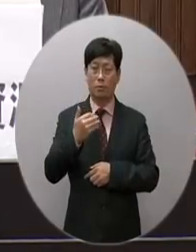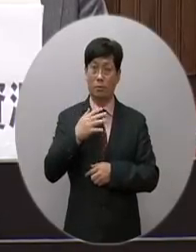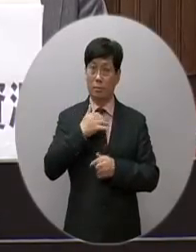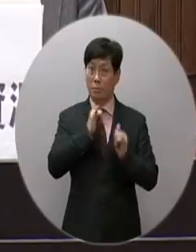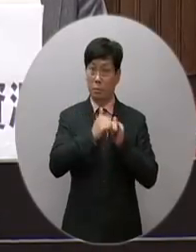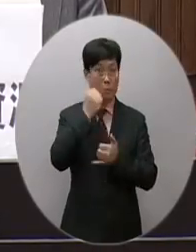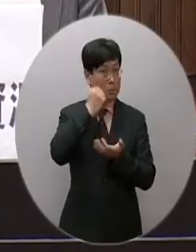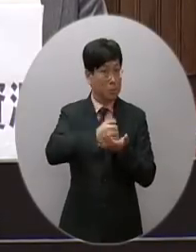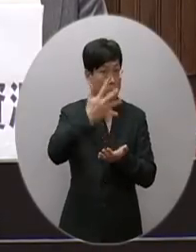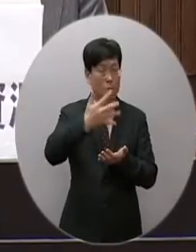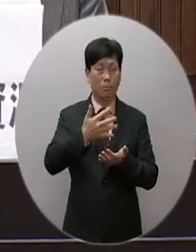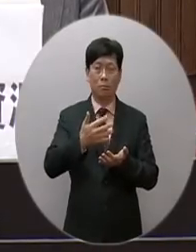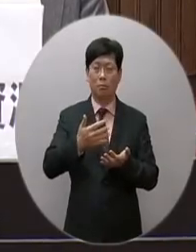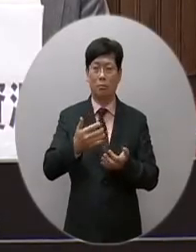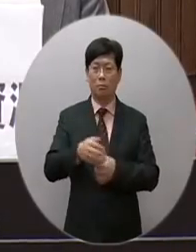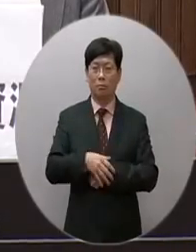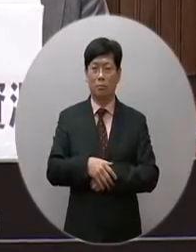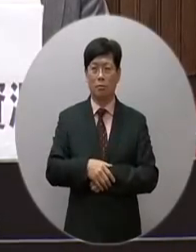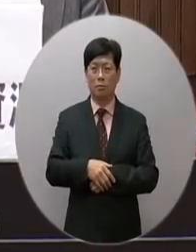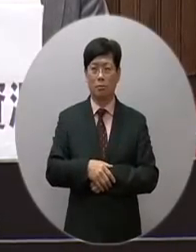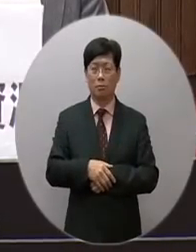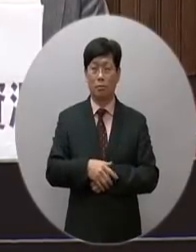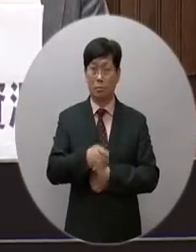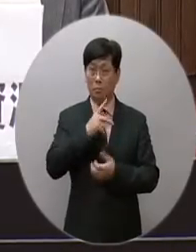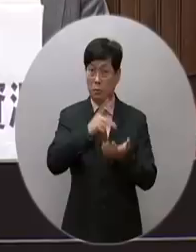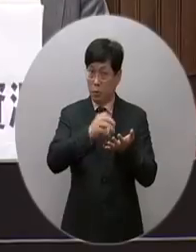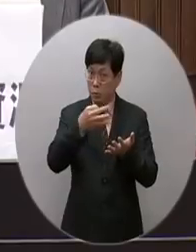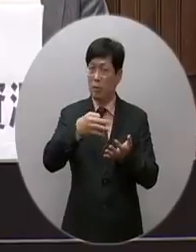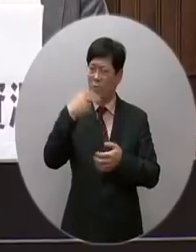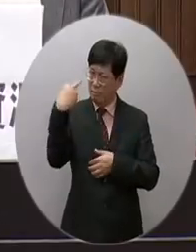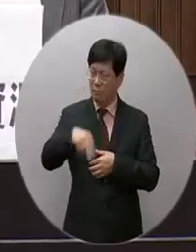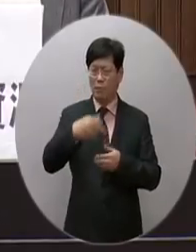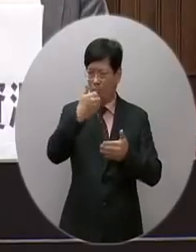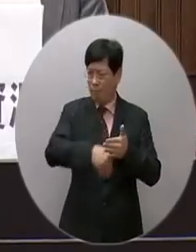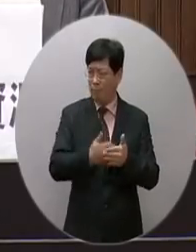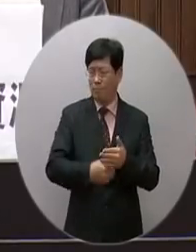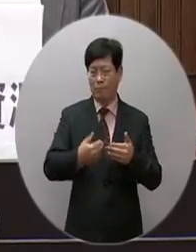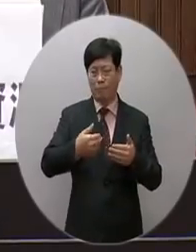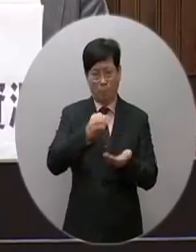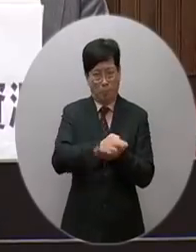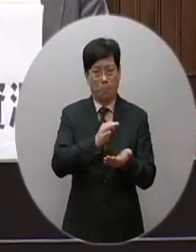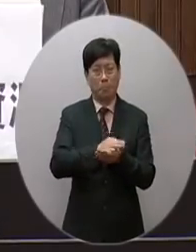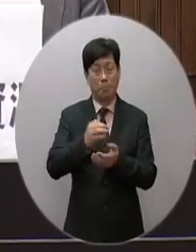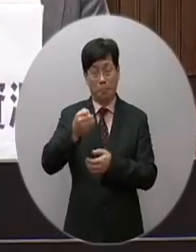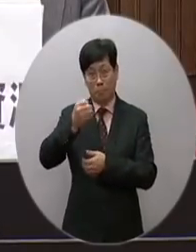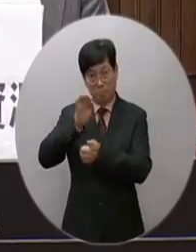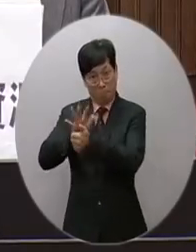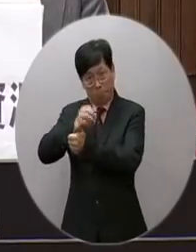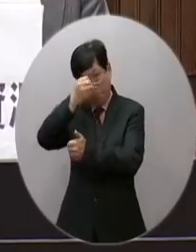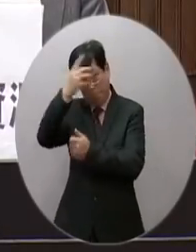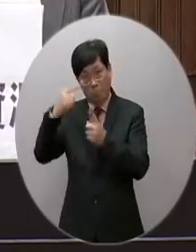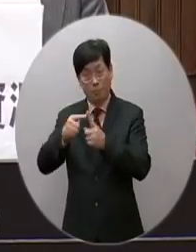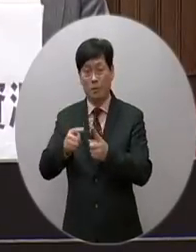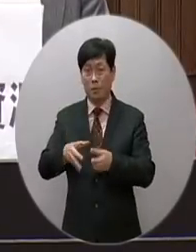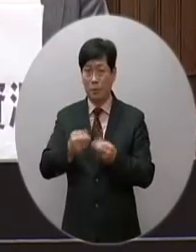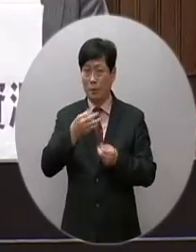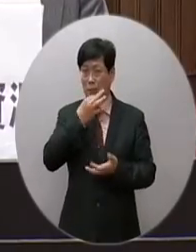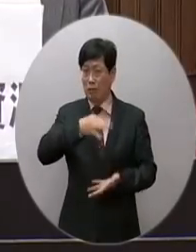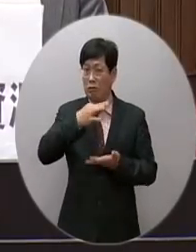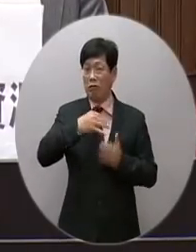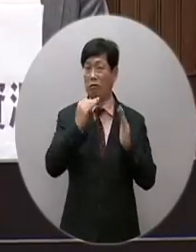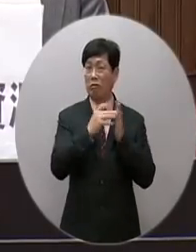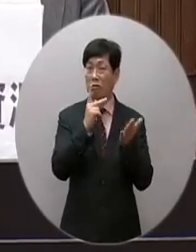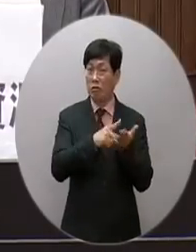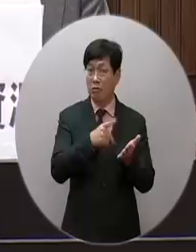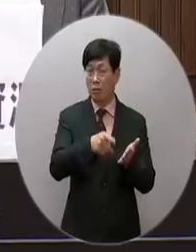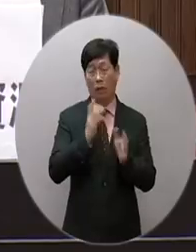社会住宅的话，其实我觉得那个租金应该是还要再低一点，让年轻人他不用因为这个租